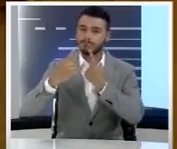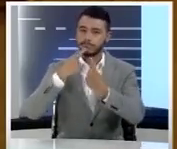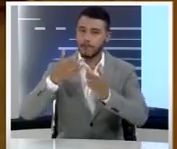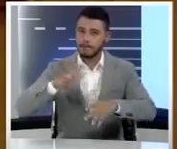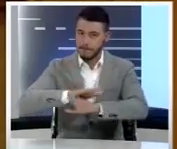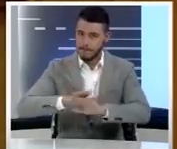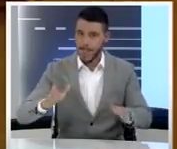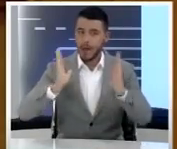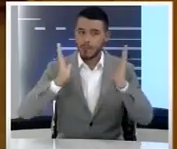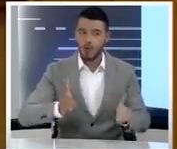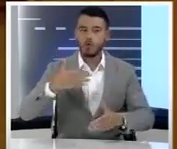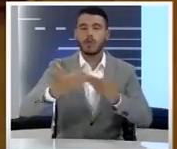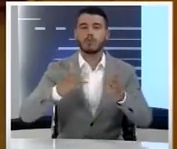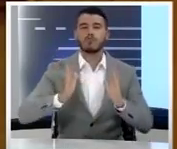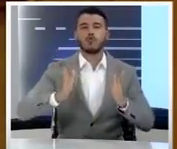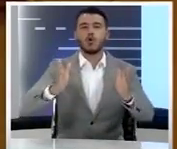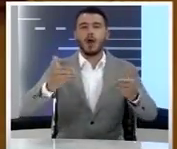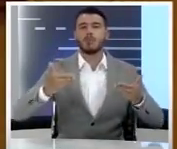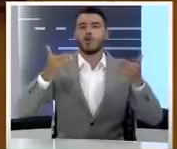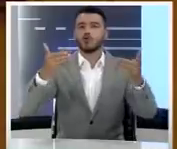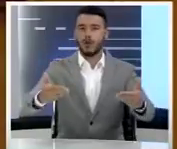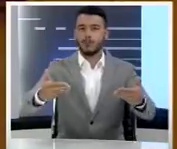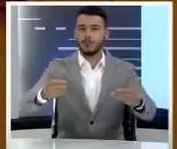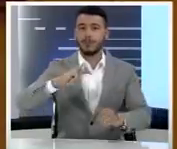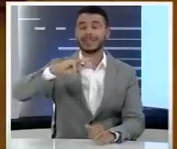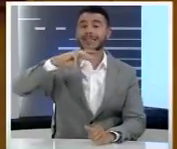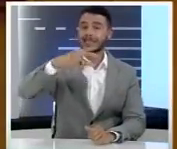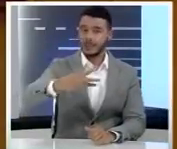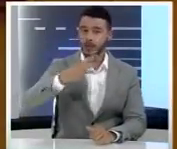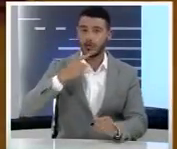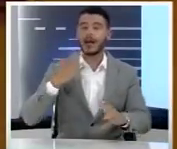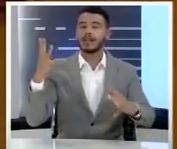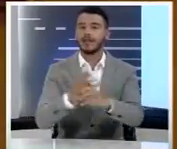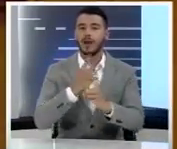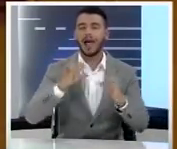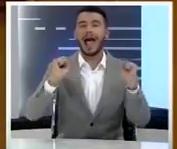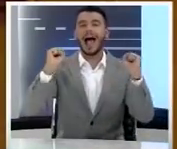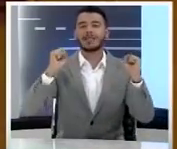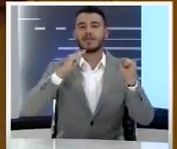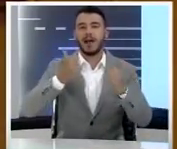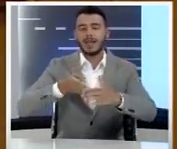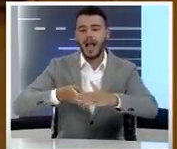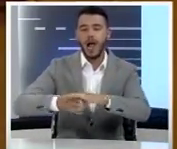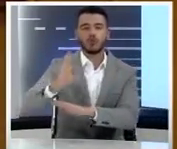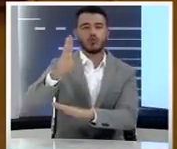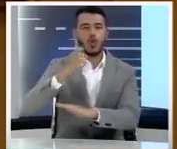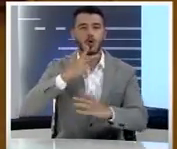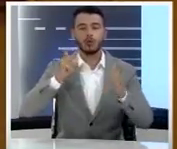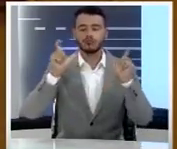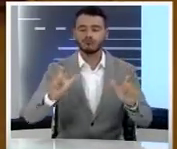επιτρέπει να προχωρήσουμε μπροστά. Τρίτον, επετύχαμε ασφαλή έξοδο. Θωρακίζουμε τη χώρα ακόμα και